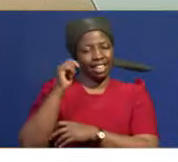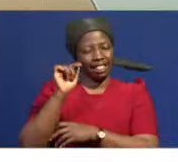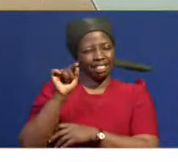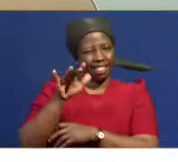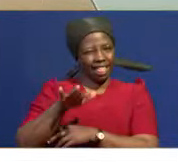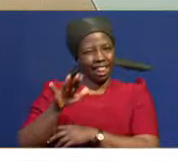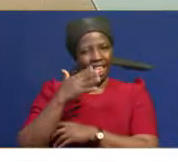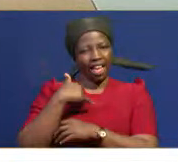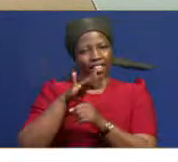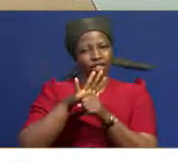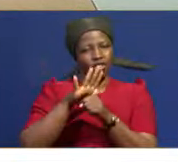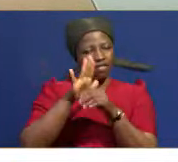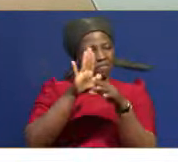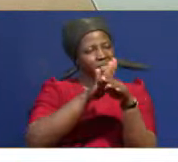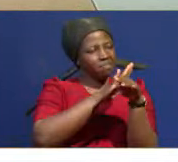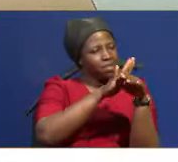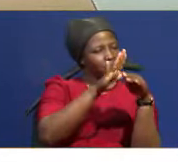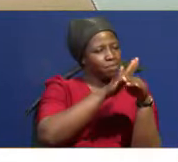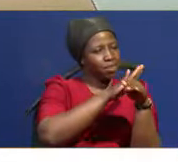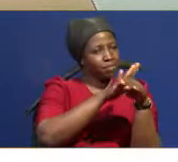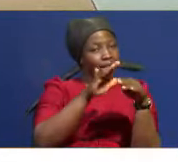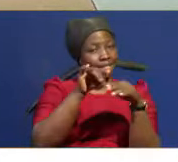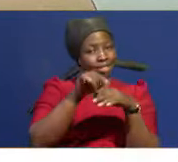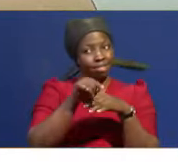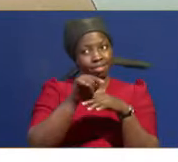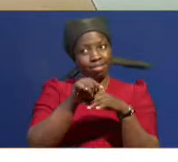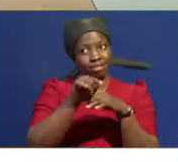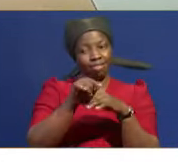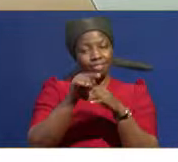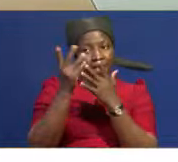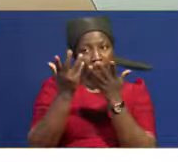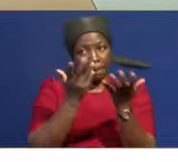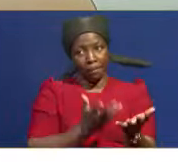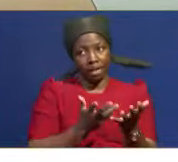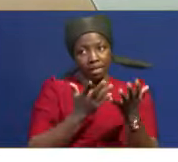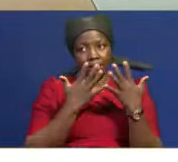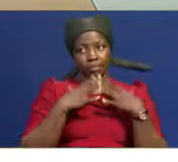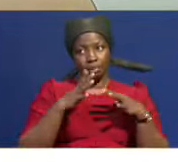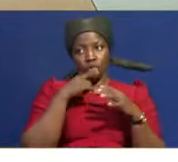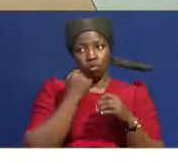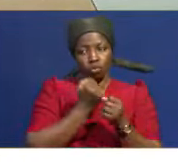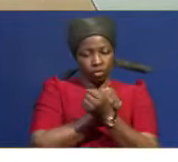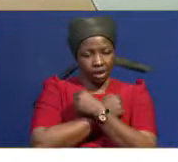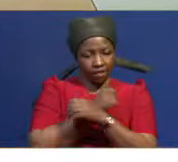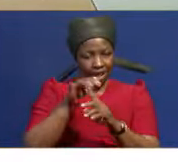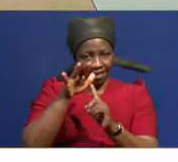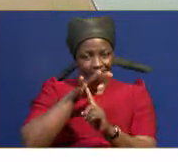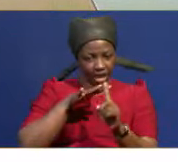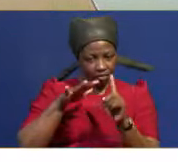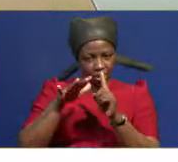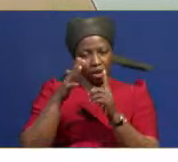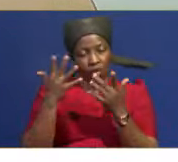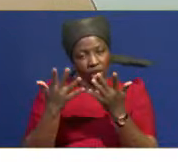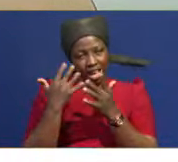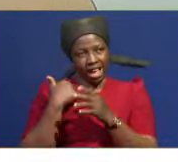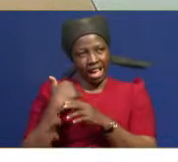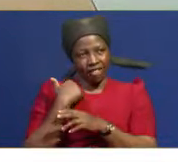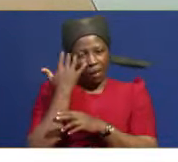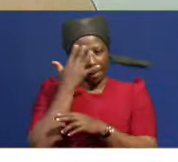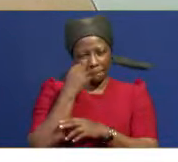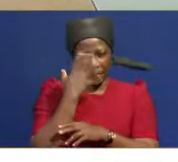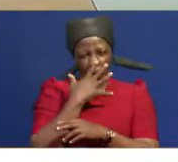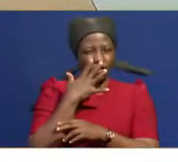wa Malindi. Johari hii inawakaribisha wapenzi wa mandhari asili ambao huzuru mazingira haya yenye taswira